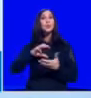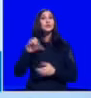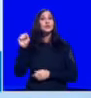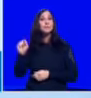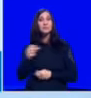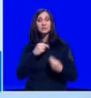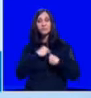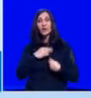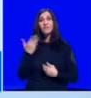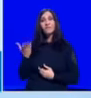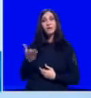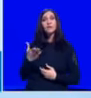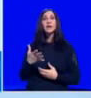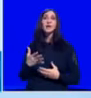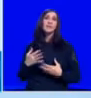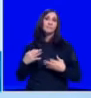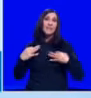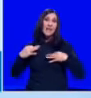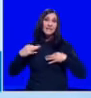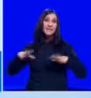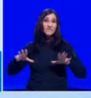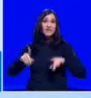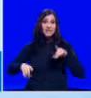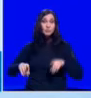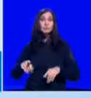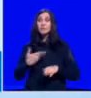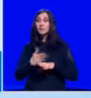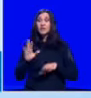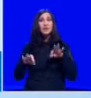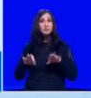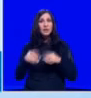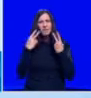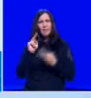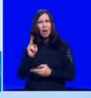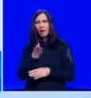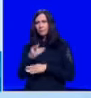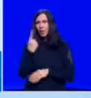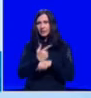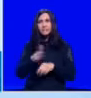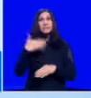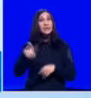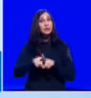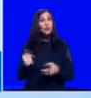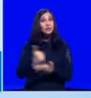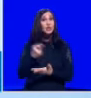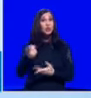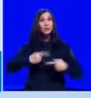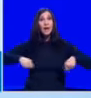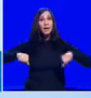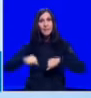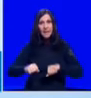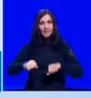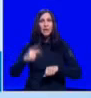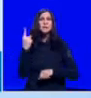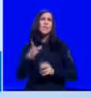да са уверени в неговата безпристрастност при провеждането на изборите. Само, че видяхме как буквално седмица след като беше назначен този кабинет,